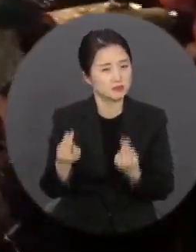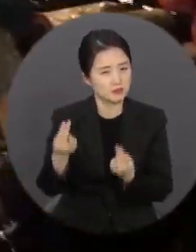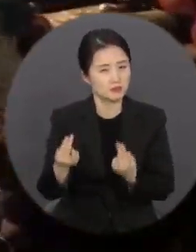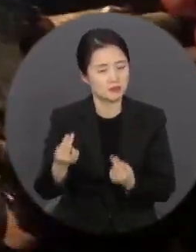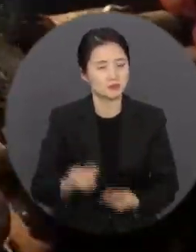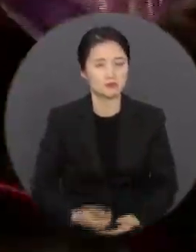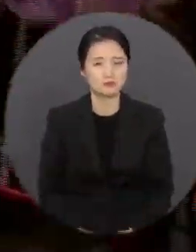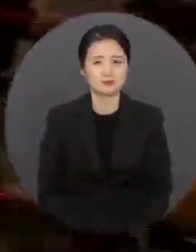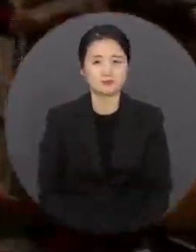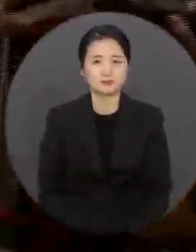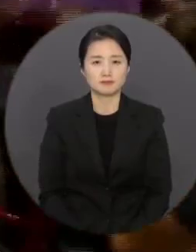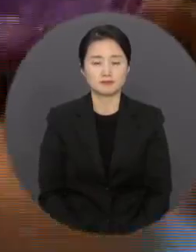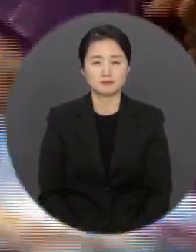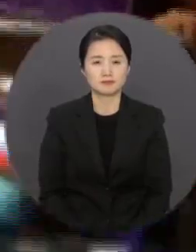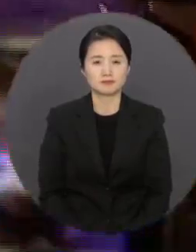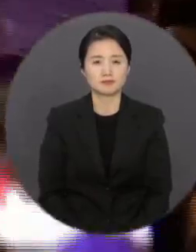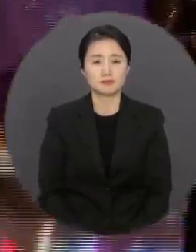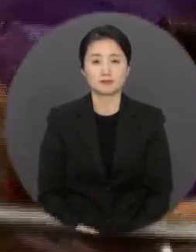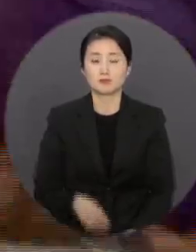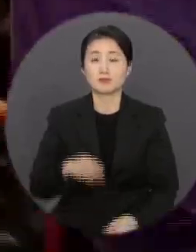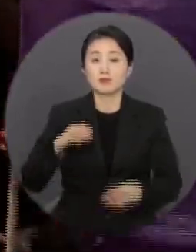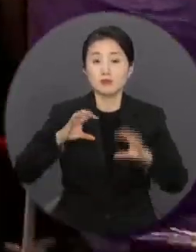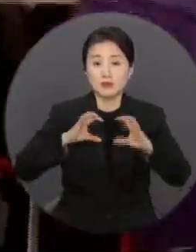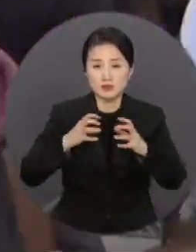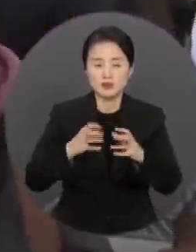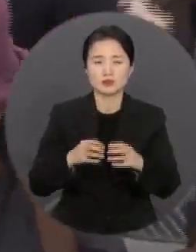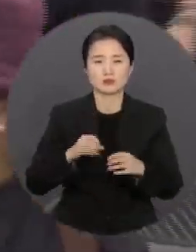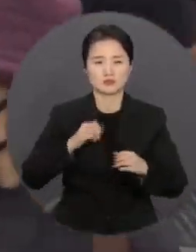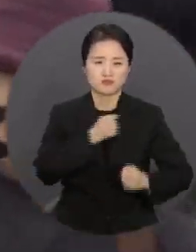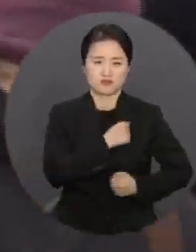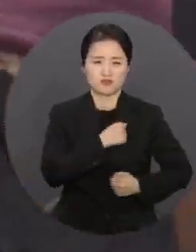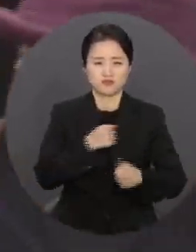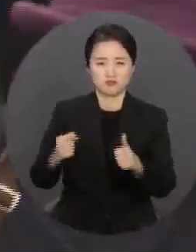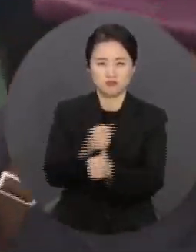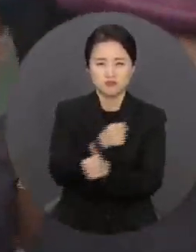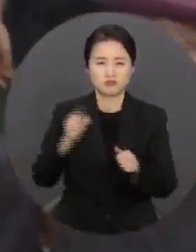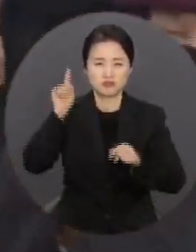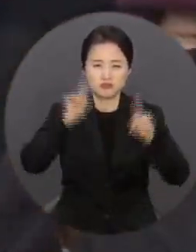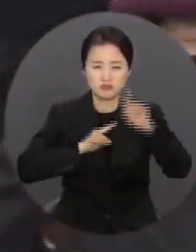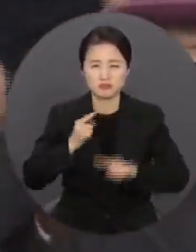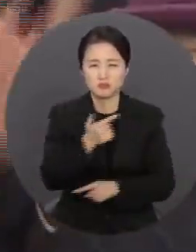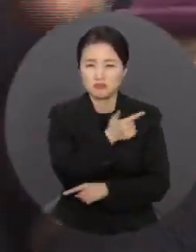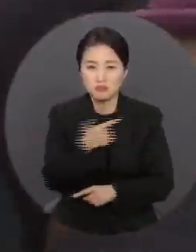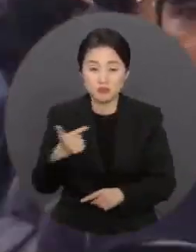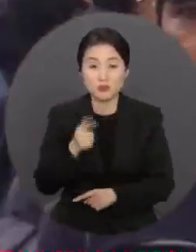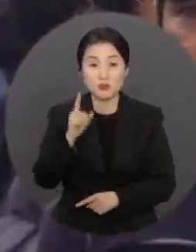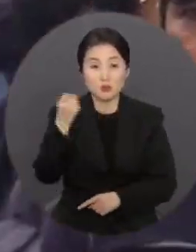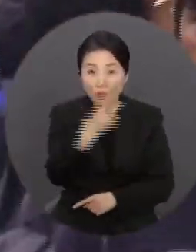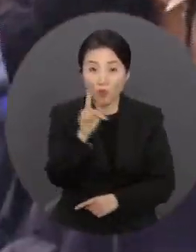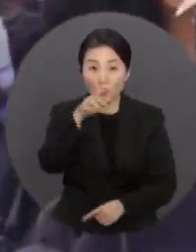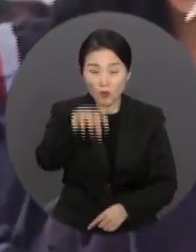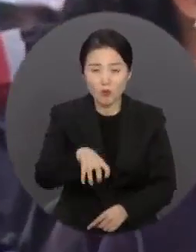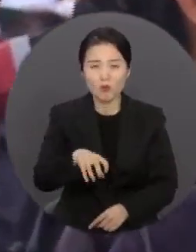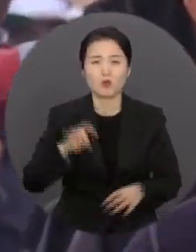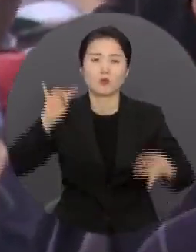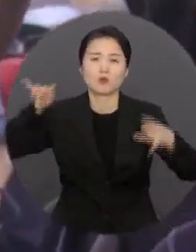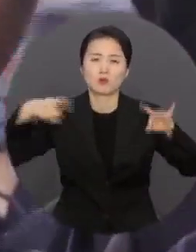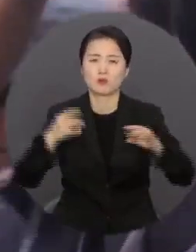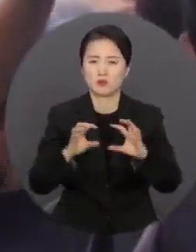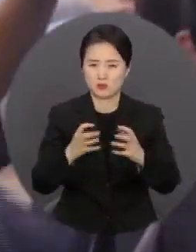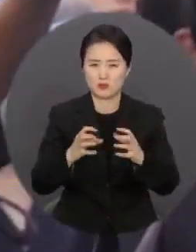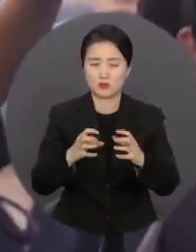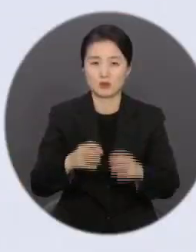군부의 야욕에 생채기가 남은 곳은 태국도 예외가 아닙니다. 저항의 의미로 세 손가락 경례를 보여준 학생운동가 자투파